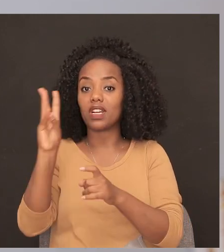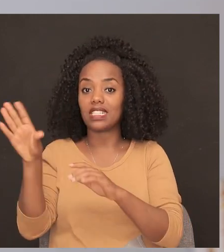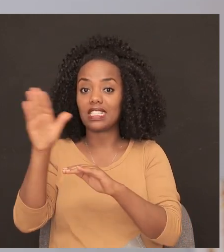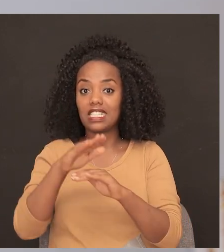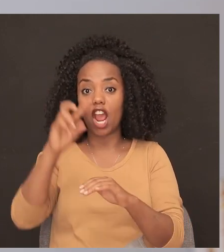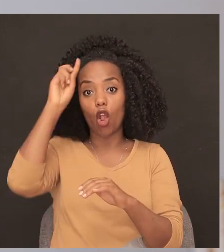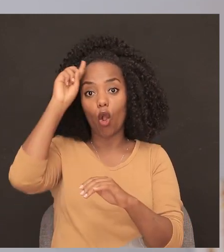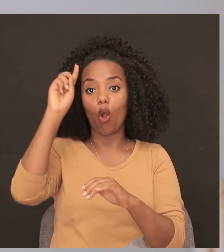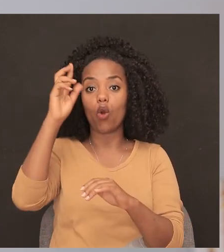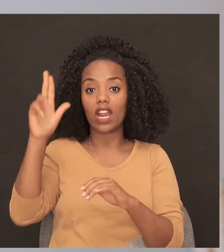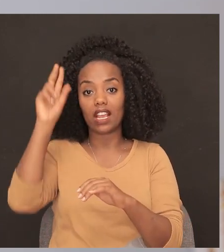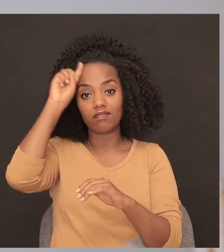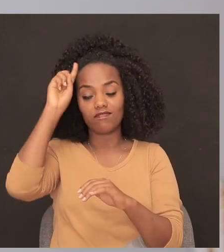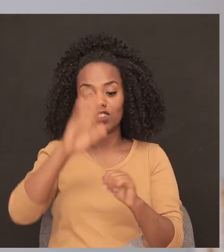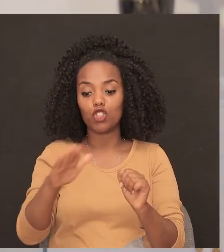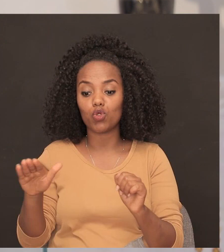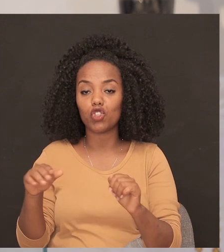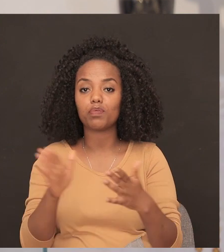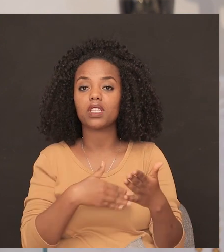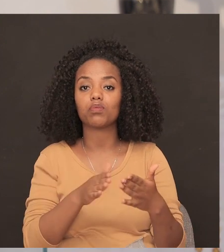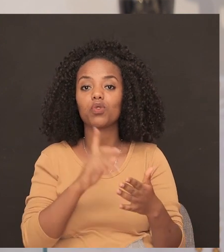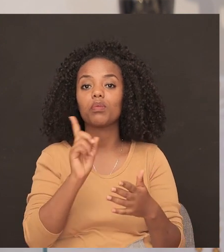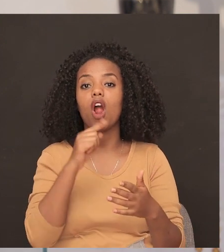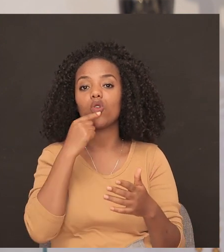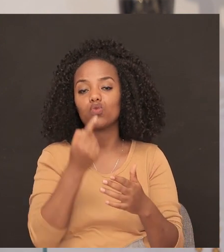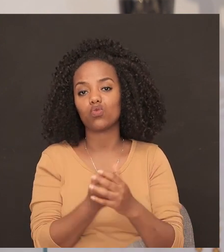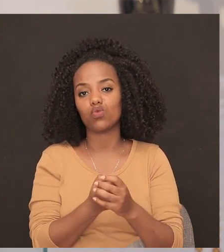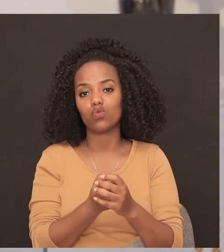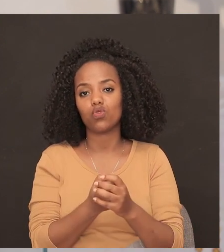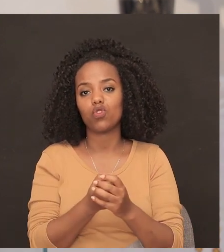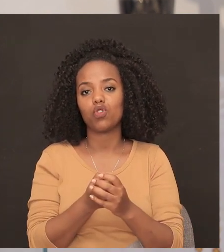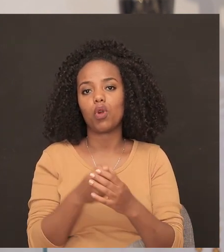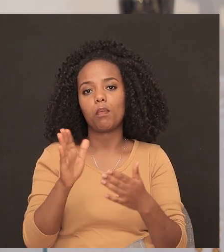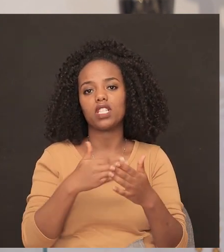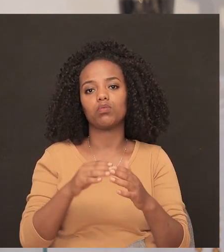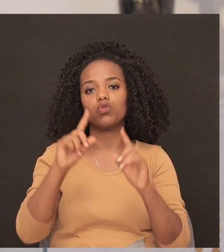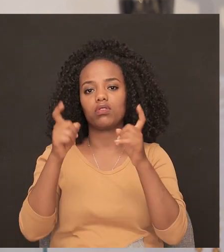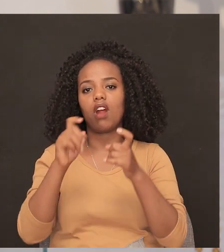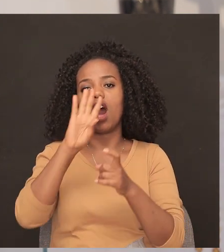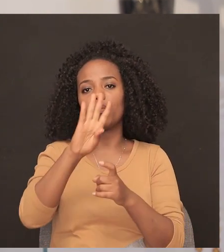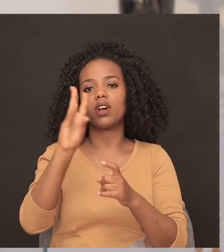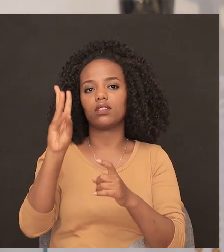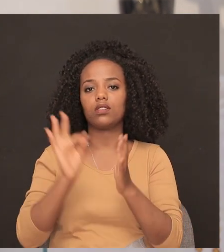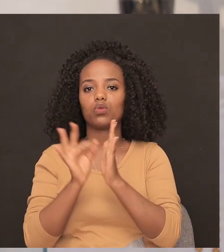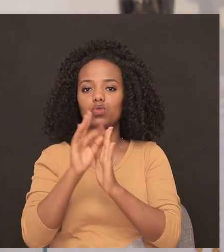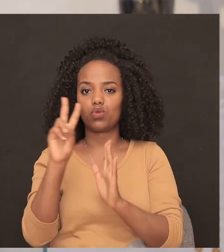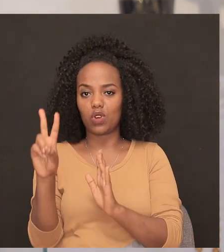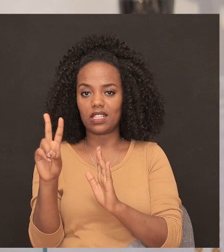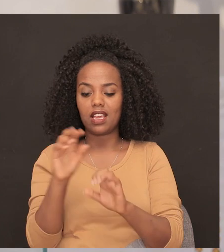ልጆች ሲዘምሩ የተናገሩት እንዲህ አሉ። መዝሙር 46 ቁጥር 2